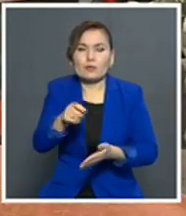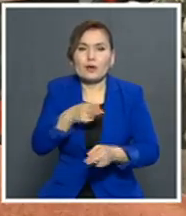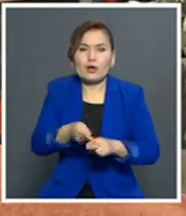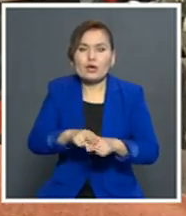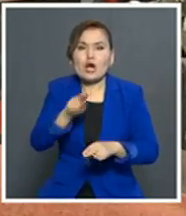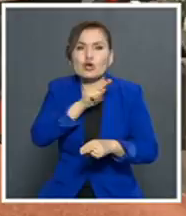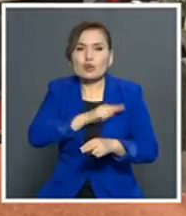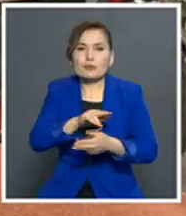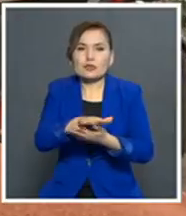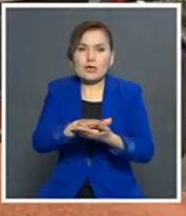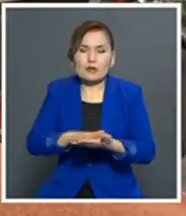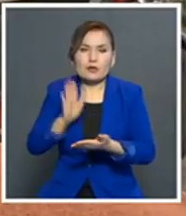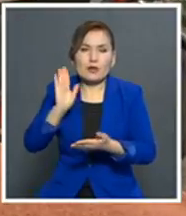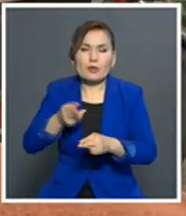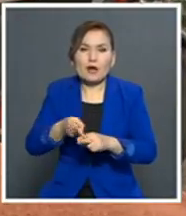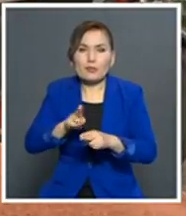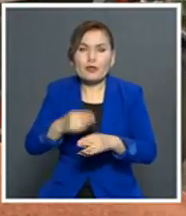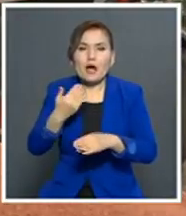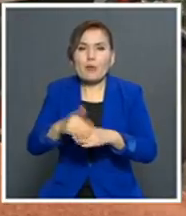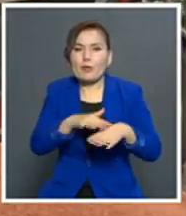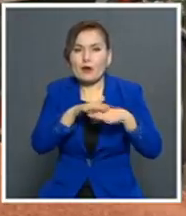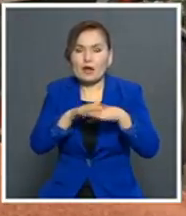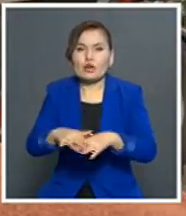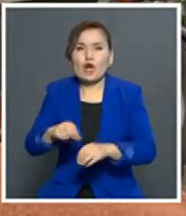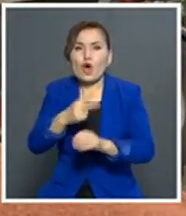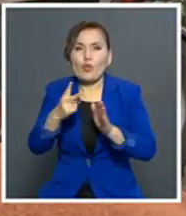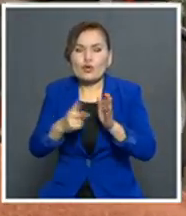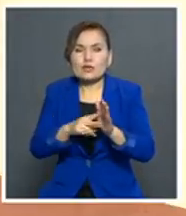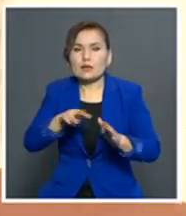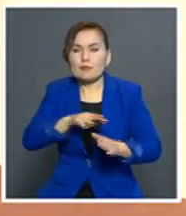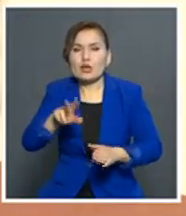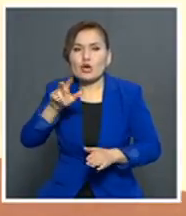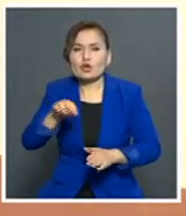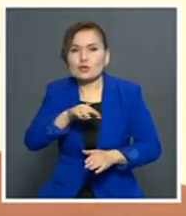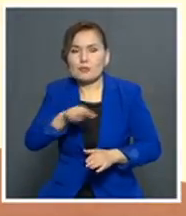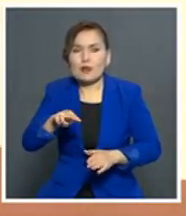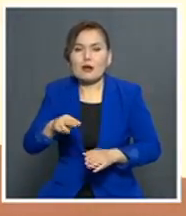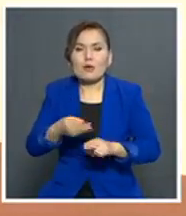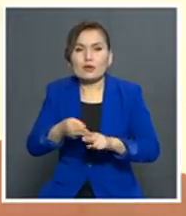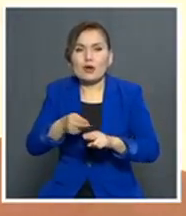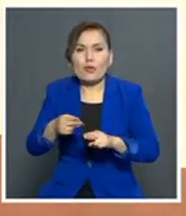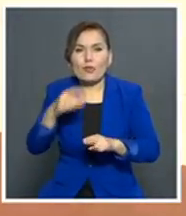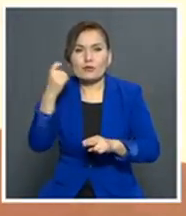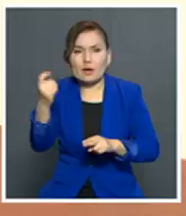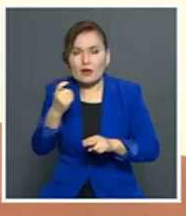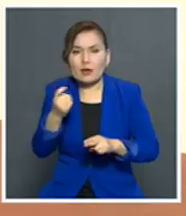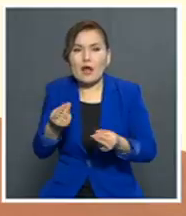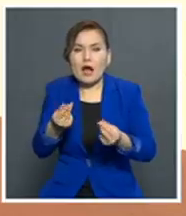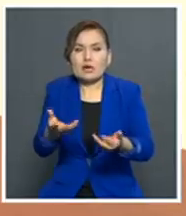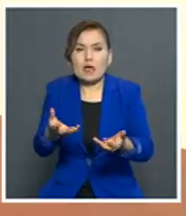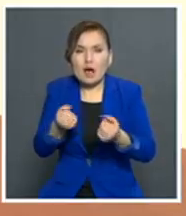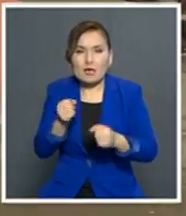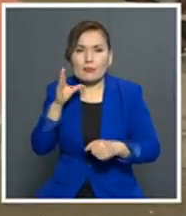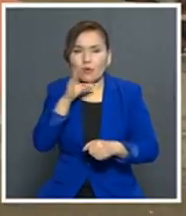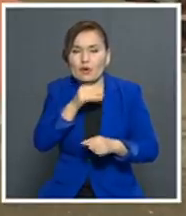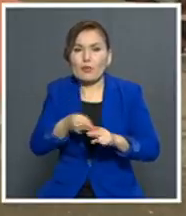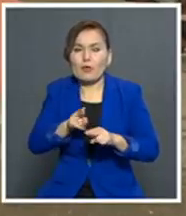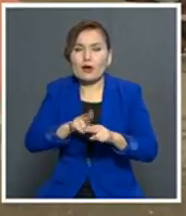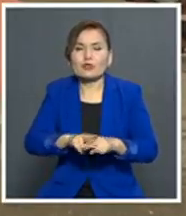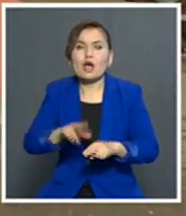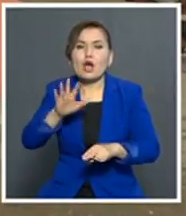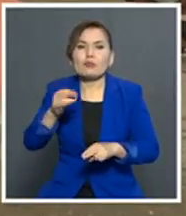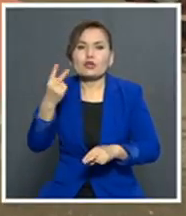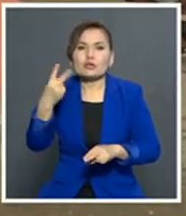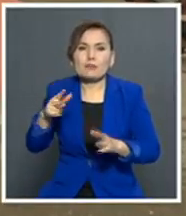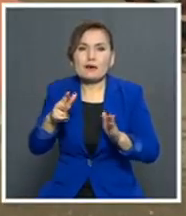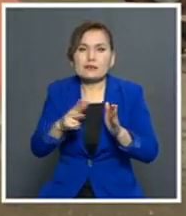жұмыс әлі жалғасады. Жалпы бөлінген қаржының 17 миллиард 300 миллион теңгесін диқандардың басы алып үлгерген. Аймақта 528